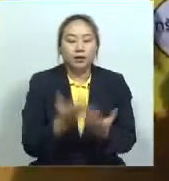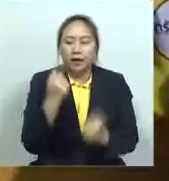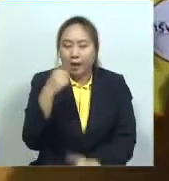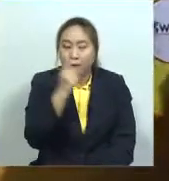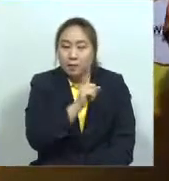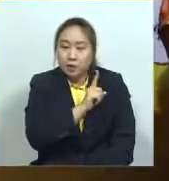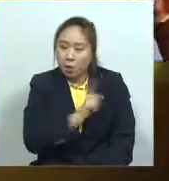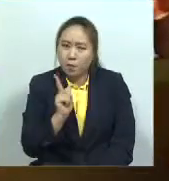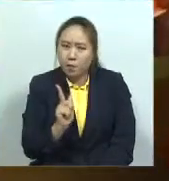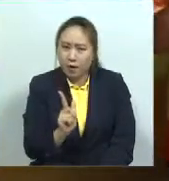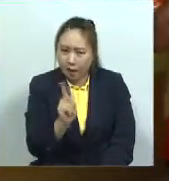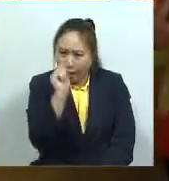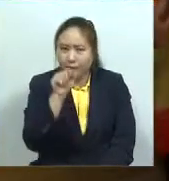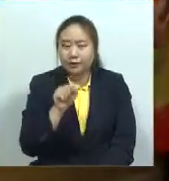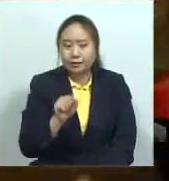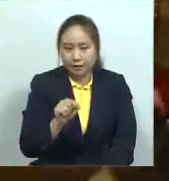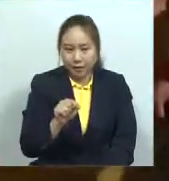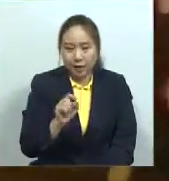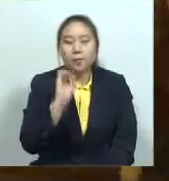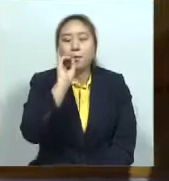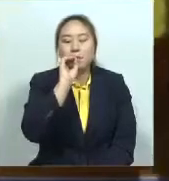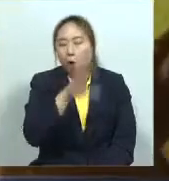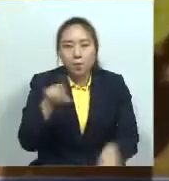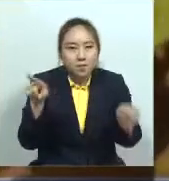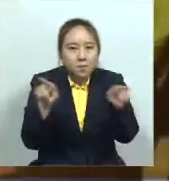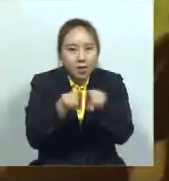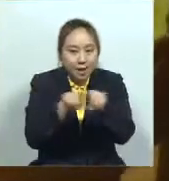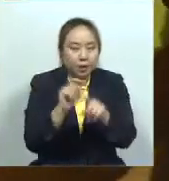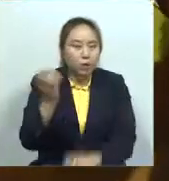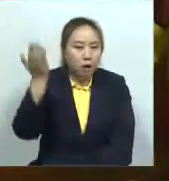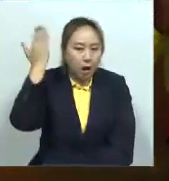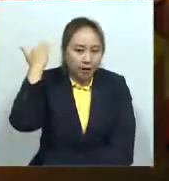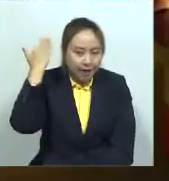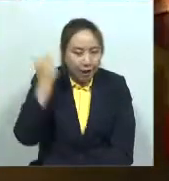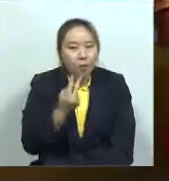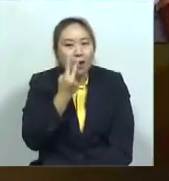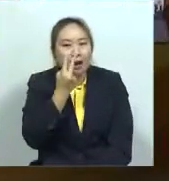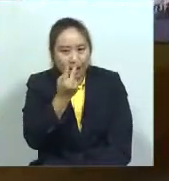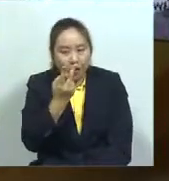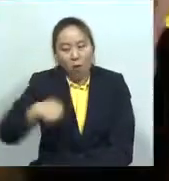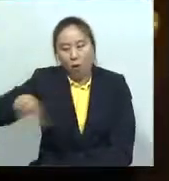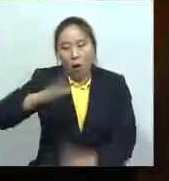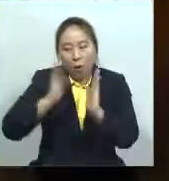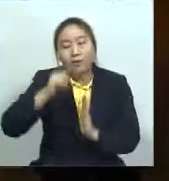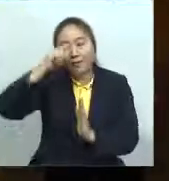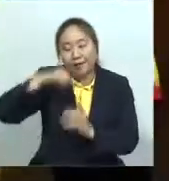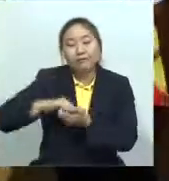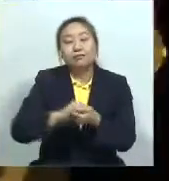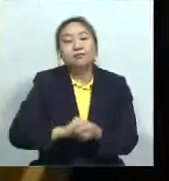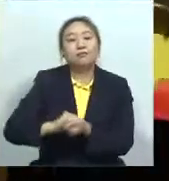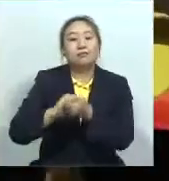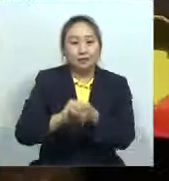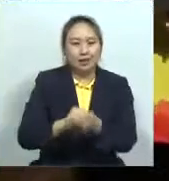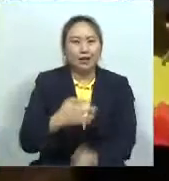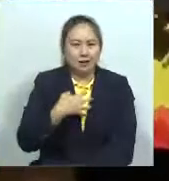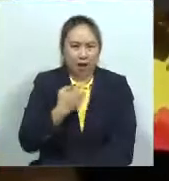ที่เกี่ยวข้องหลักๆของเหตุการณ์ดังกล่าวก็บอกเป็นเสียงเดียวกันว่าเหตุการณ์ครั้งนั้นสะท้อนให้เห็นความสามัคคีของคนในชาติเป็นอย่างดี